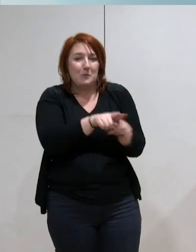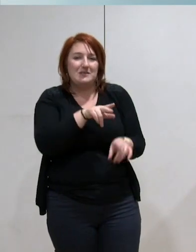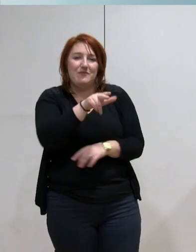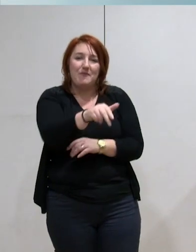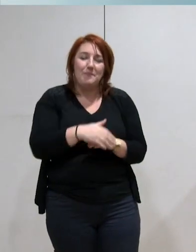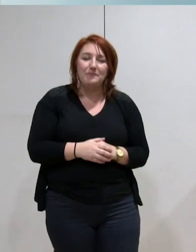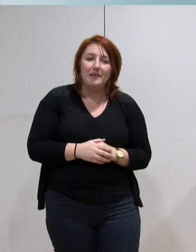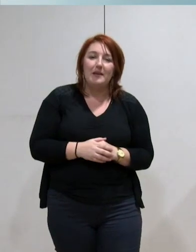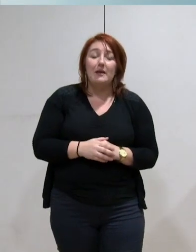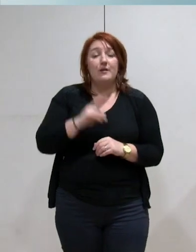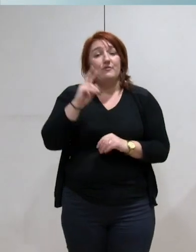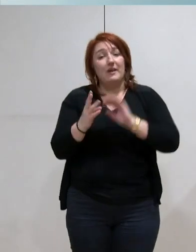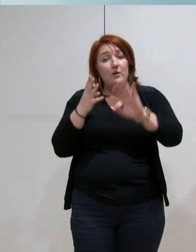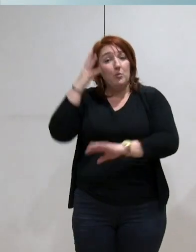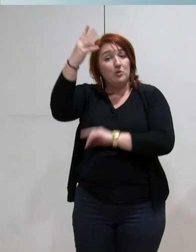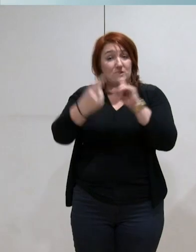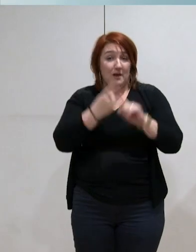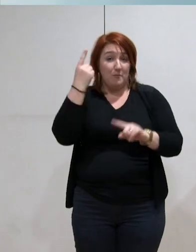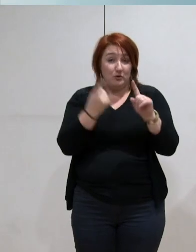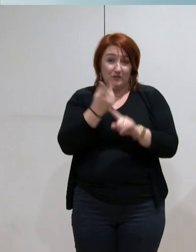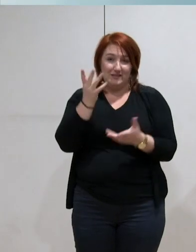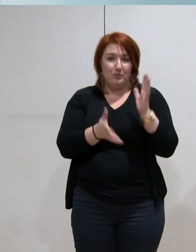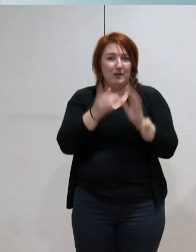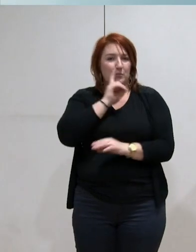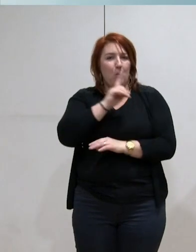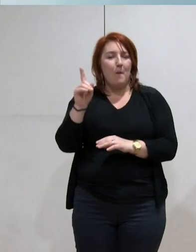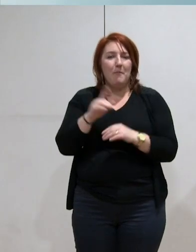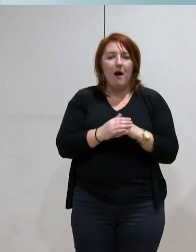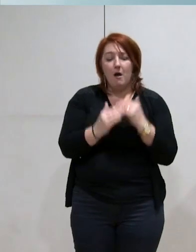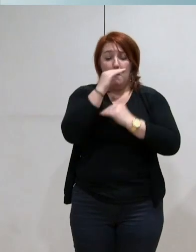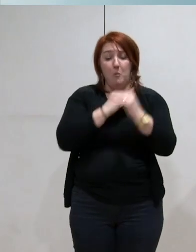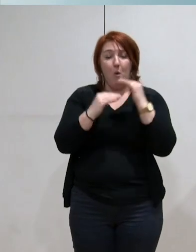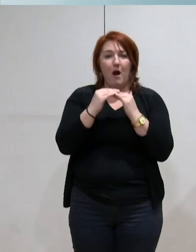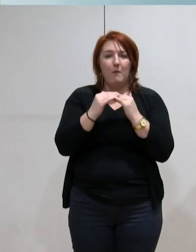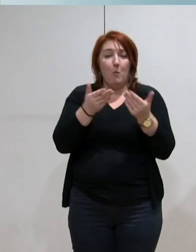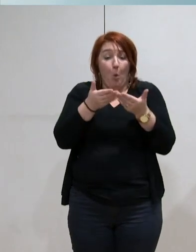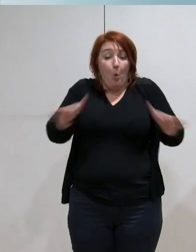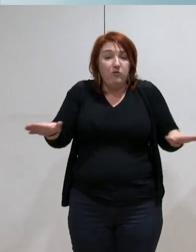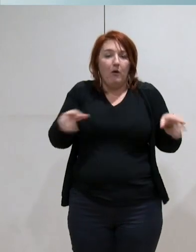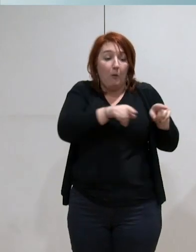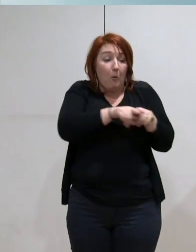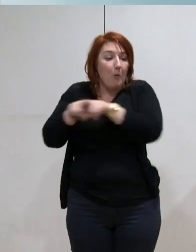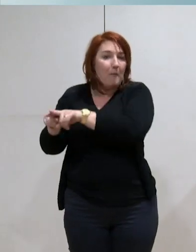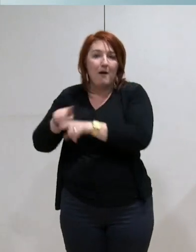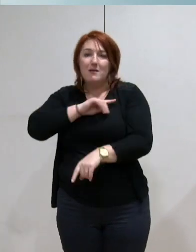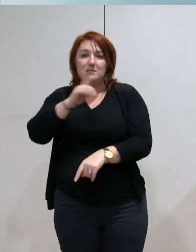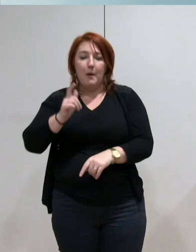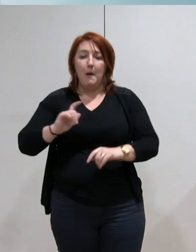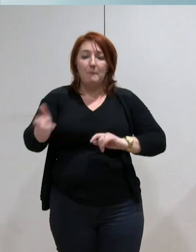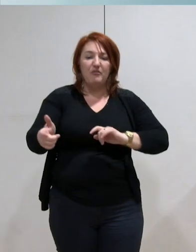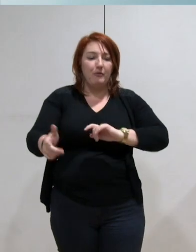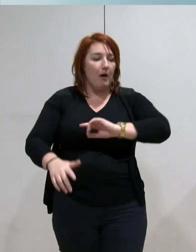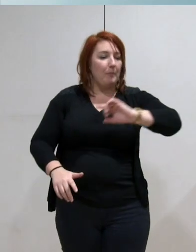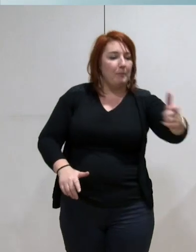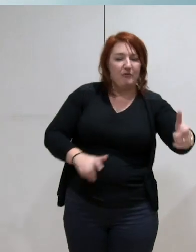c'est peut-être faire un lancement de saison commun et non pas un jour une salle fait son lancement de saison et le lendemain une